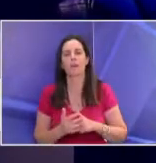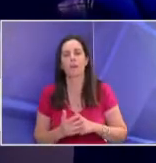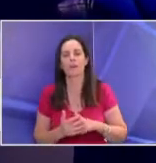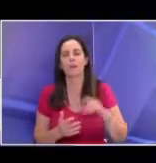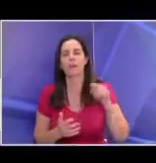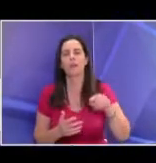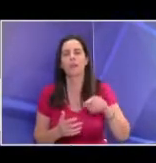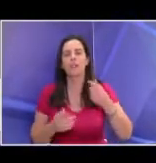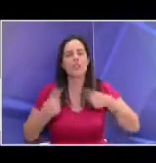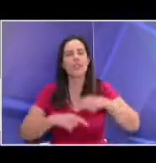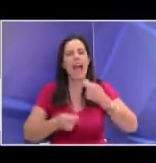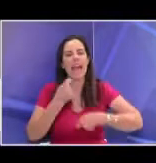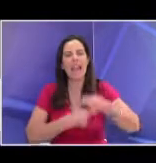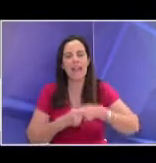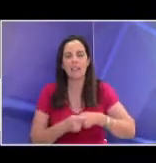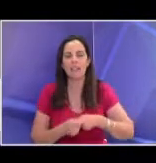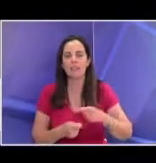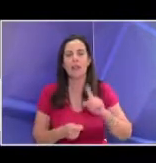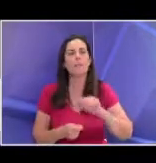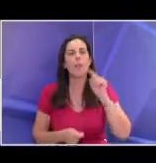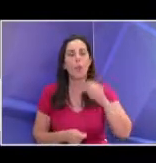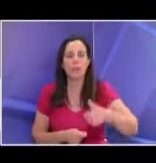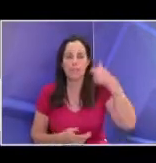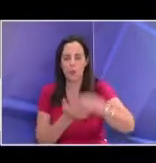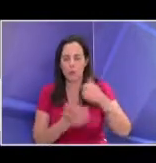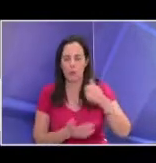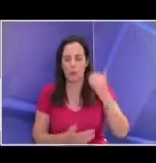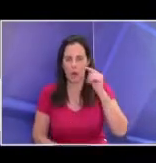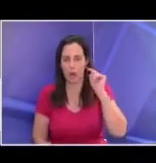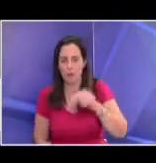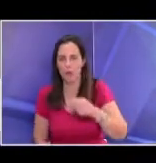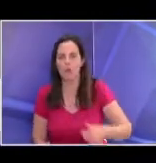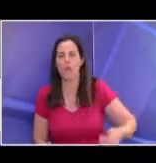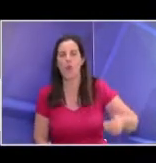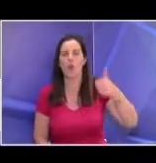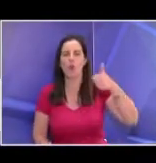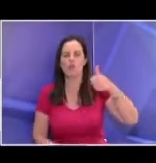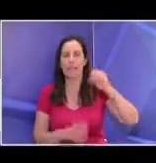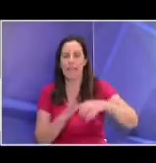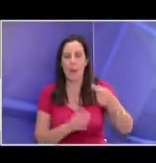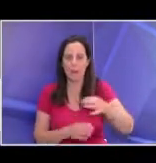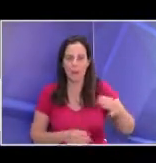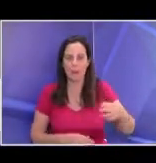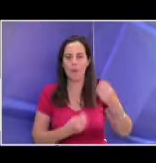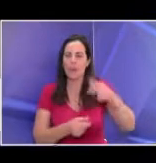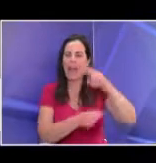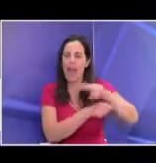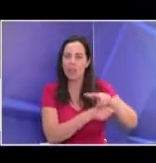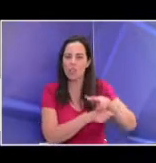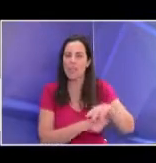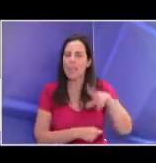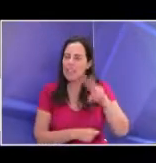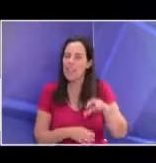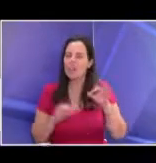בריאת ועידה כלכלית. אז מי לא בא? שר האוצר האמריקאי לא בא, ראש קרן המטבע, כל מיני נותני חסות.